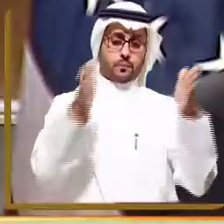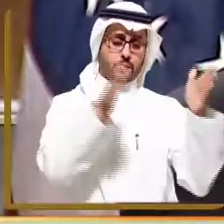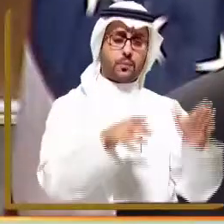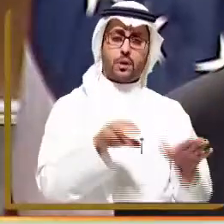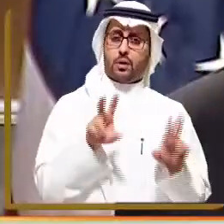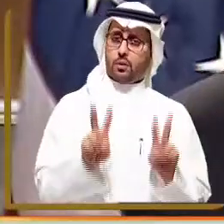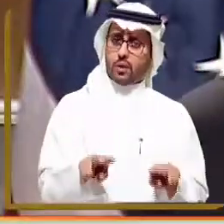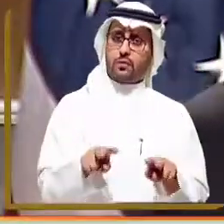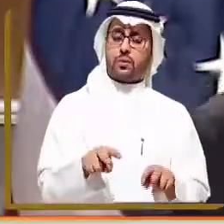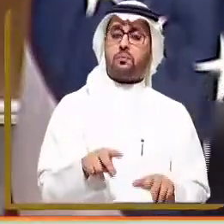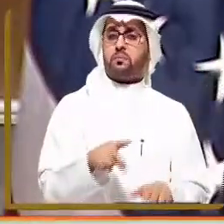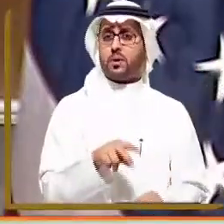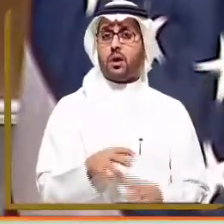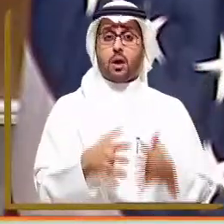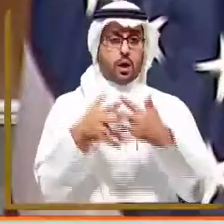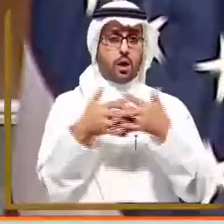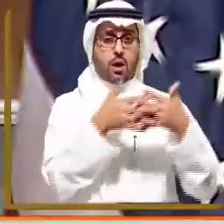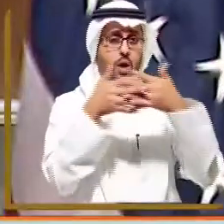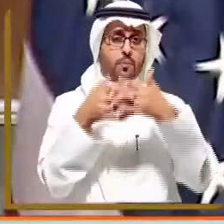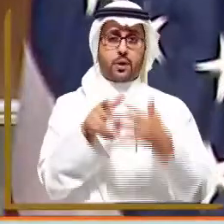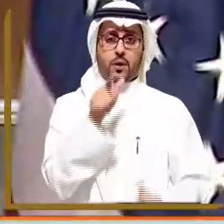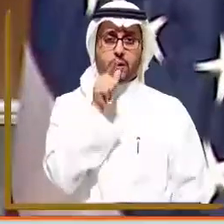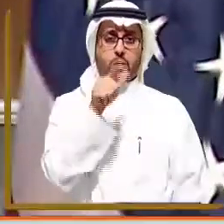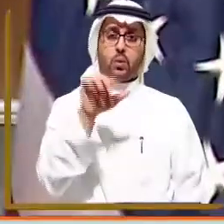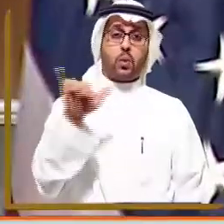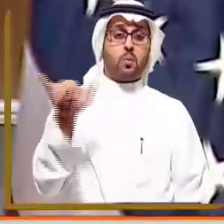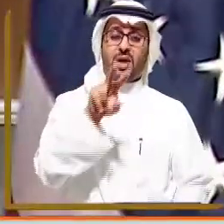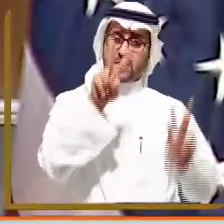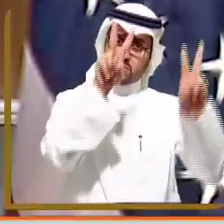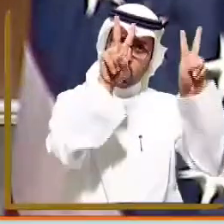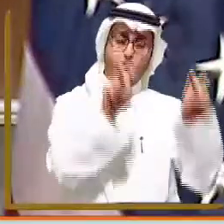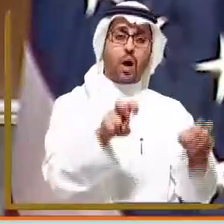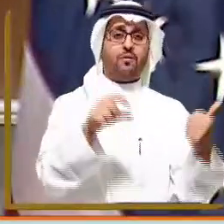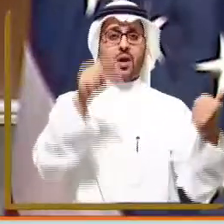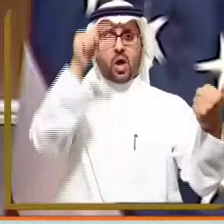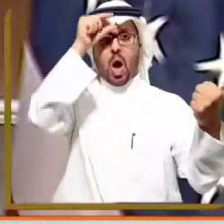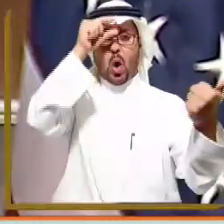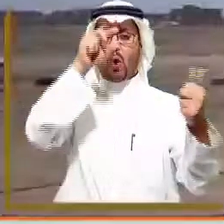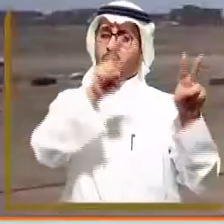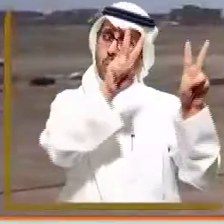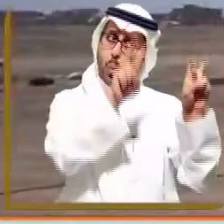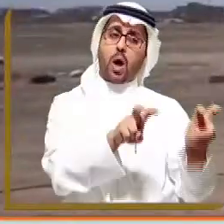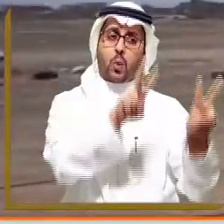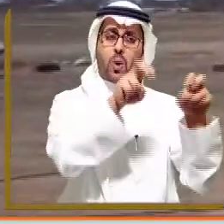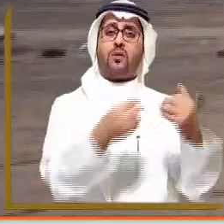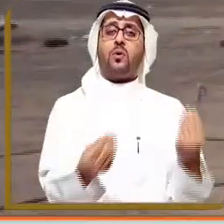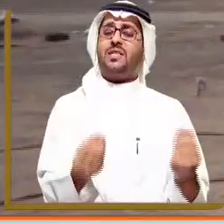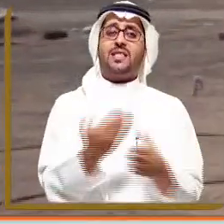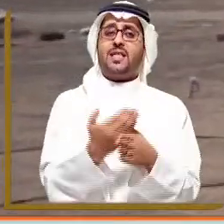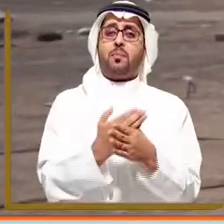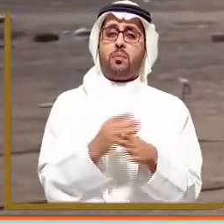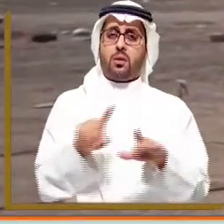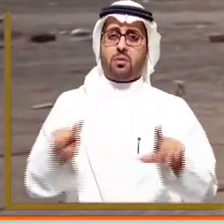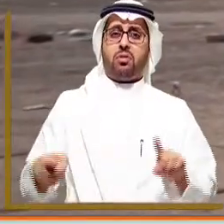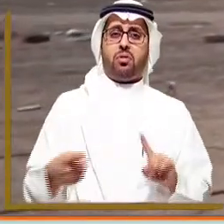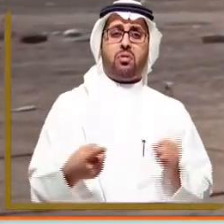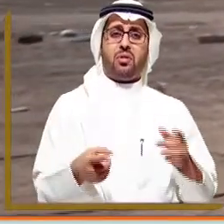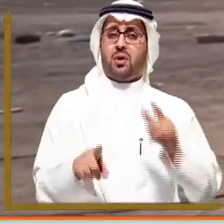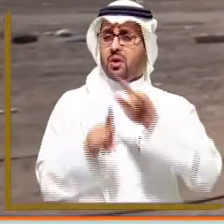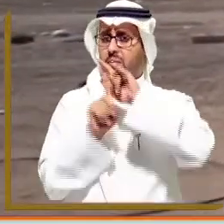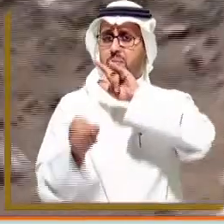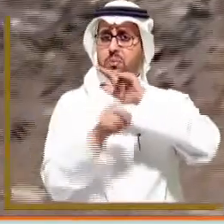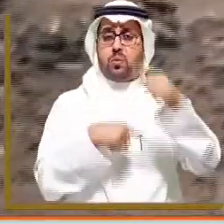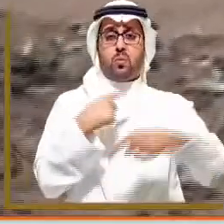على الصعيد الإنساني، دعت الولايات المتحدة الأمريكية إلى وقف التصعيد العسكري لميليشيات الحوثي في محافظة مأرب وتأمين